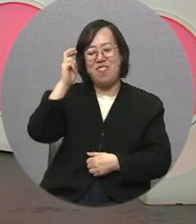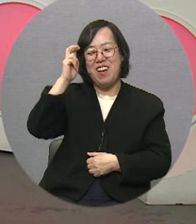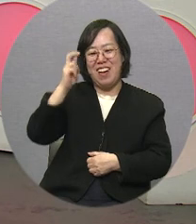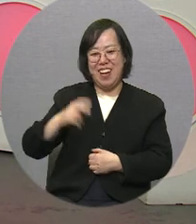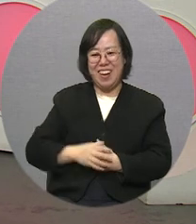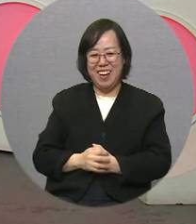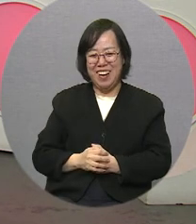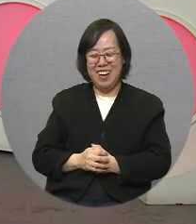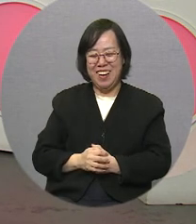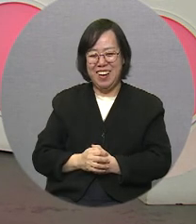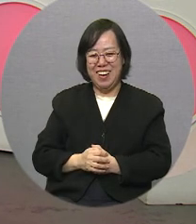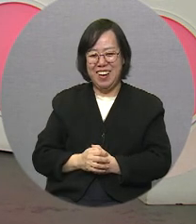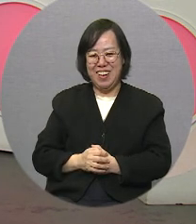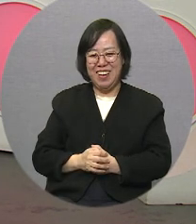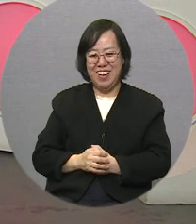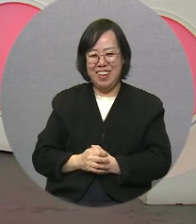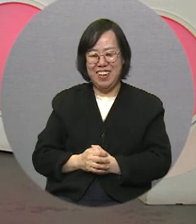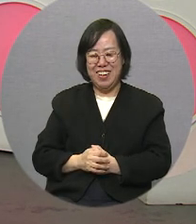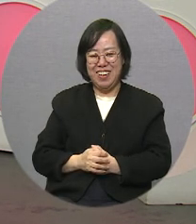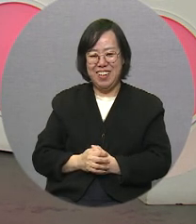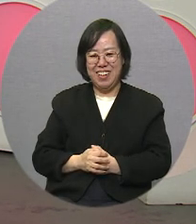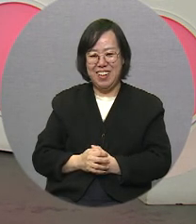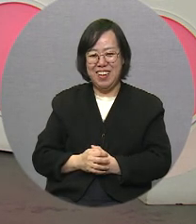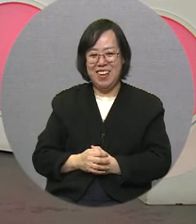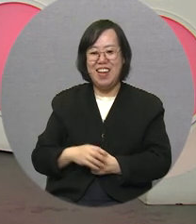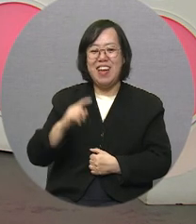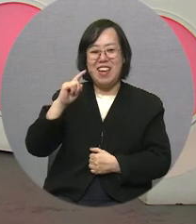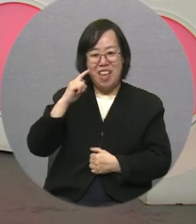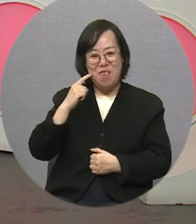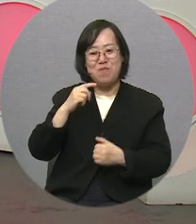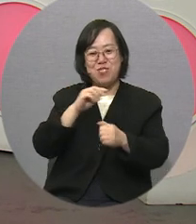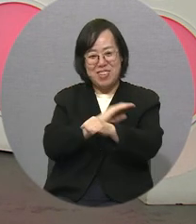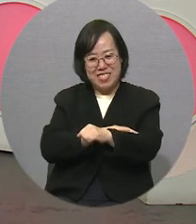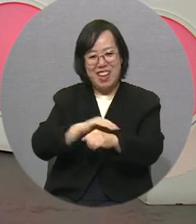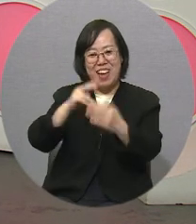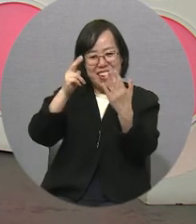우리 현서 씨께서 또 네. 아름다운 목소리로 또 감동 사연을 보내주셨습니다. 네.